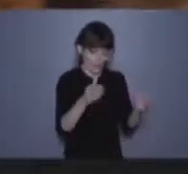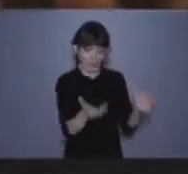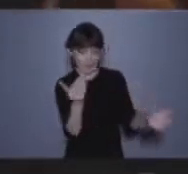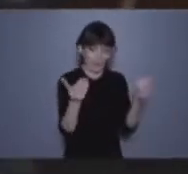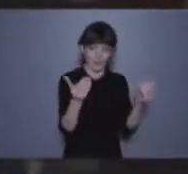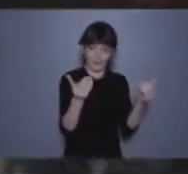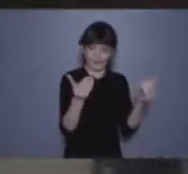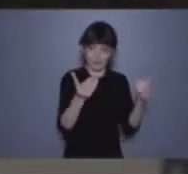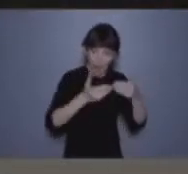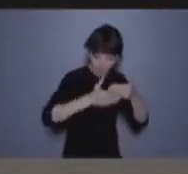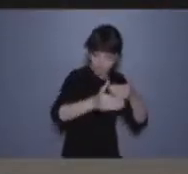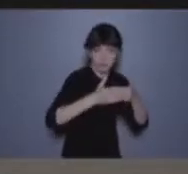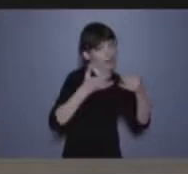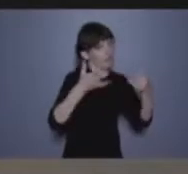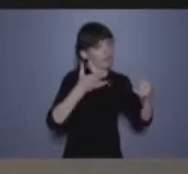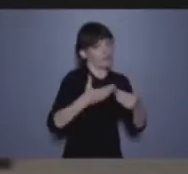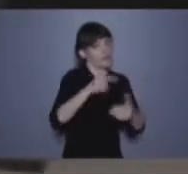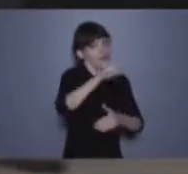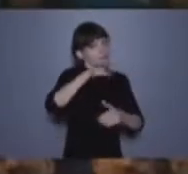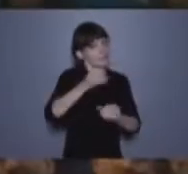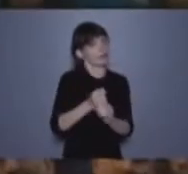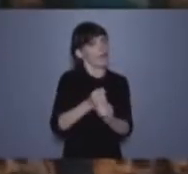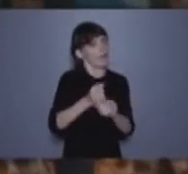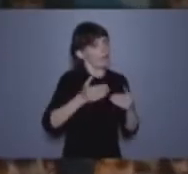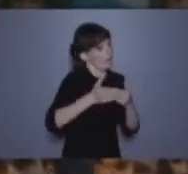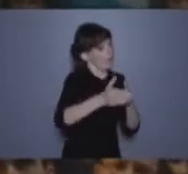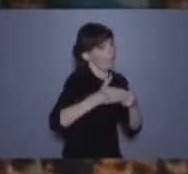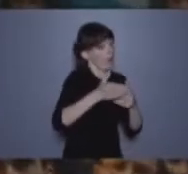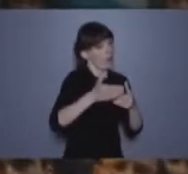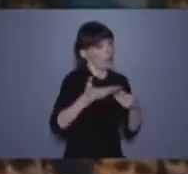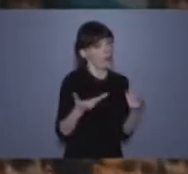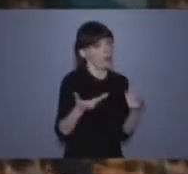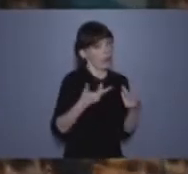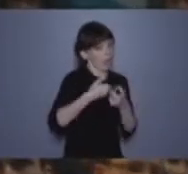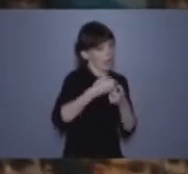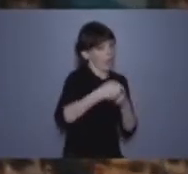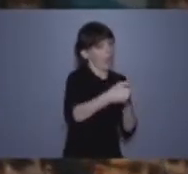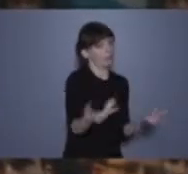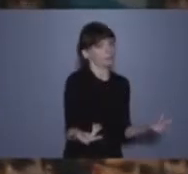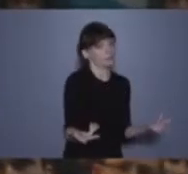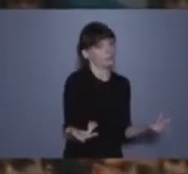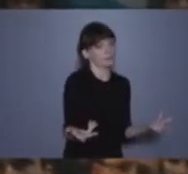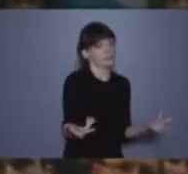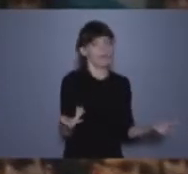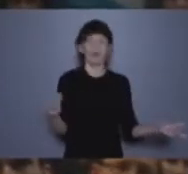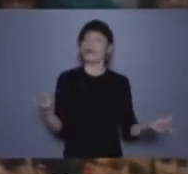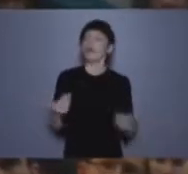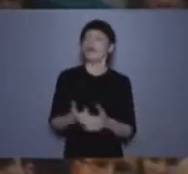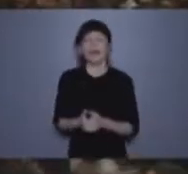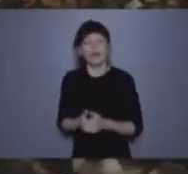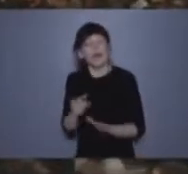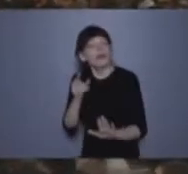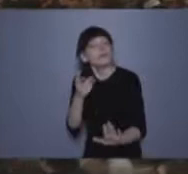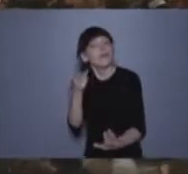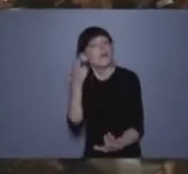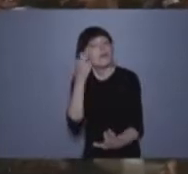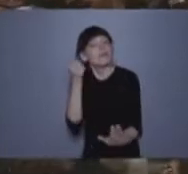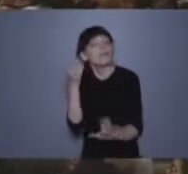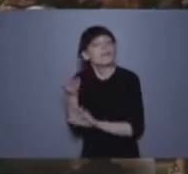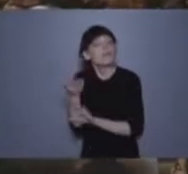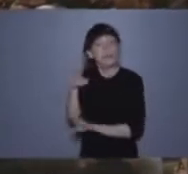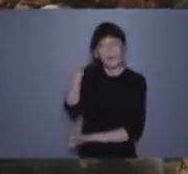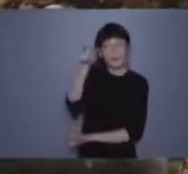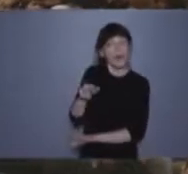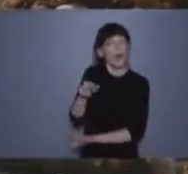à cause de ça. Mais ce que j'ai presque envie de vous dire, mais quand bien même, vous l'avez vu, cette femme l'autre soir, absolument contente. Elle est à côté d'une